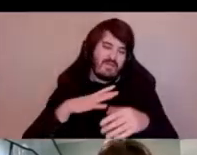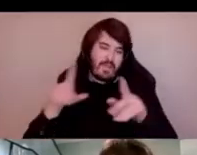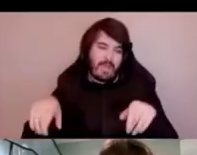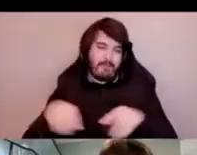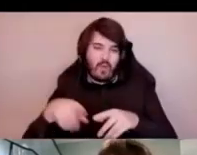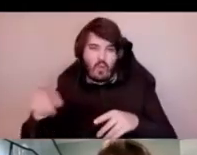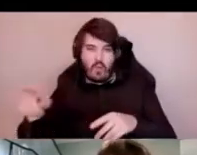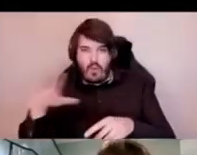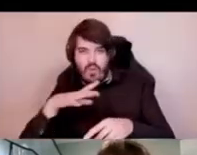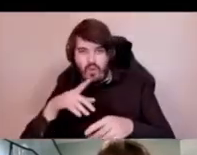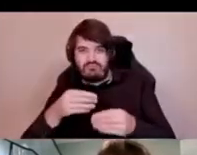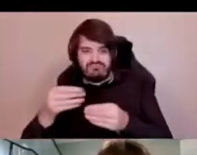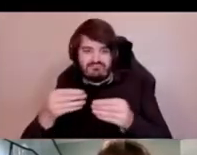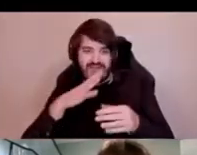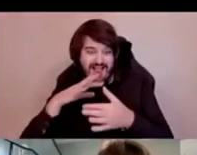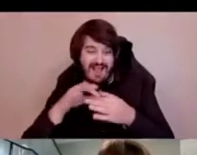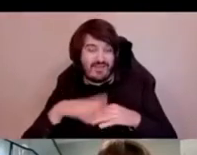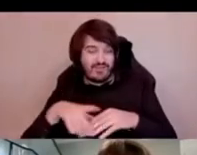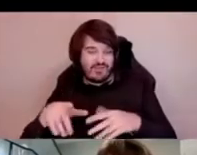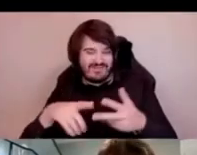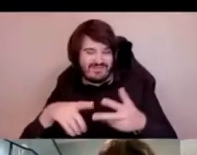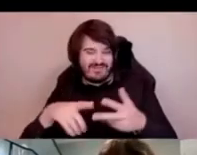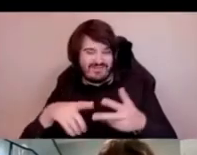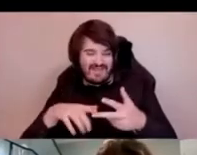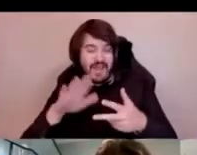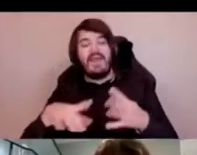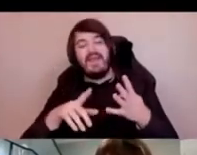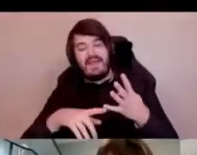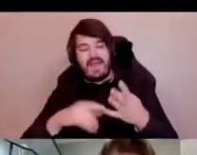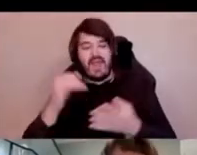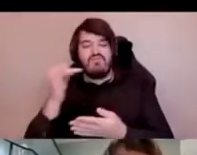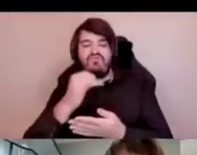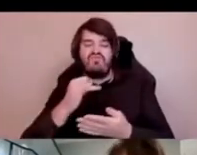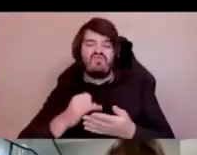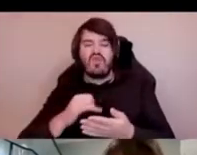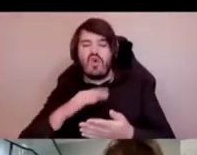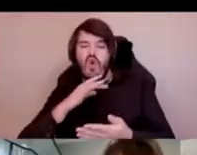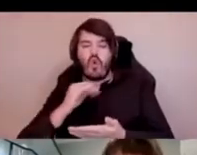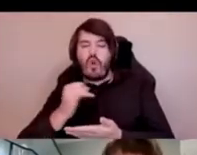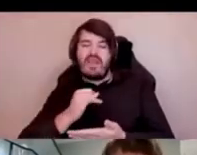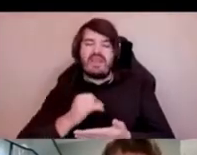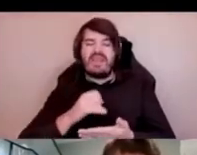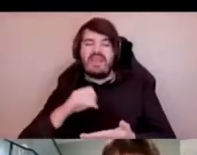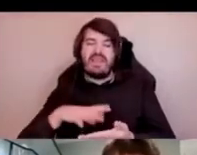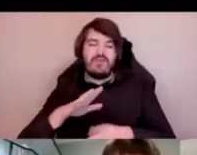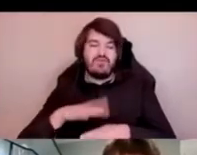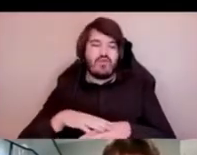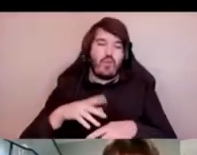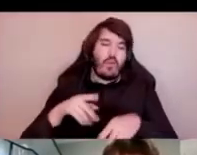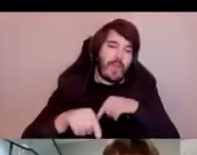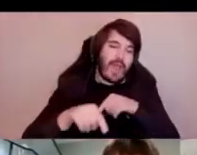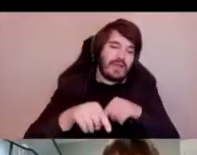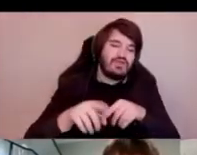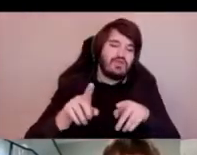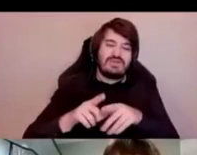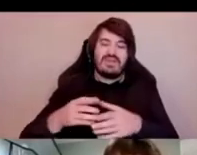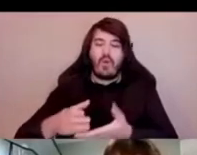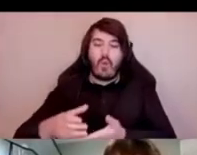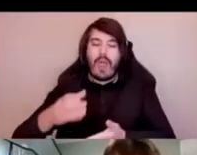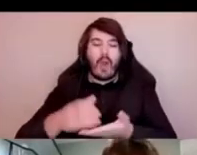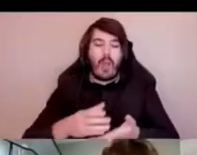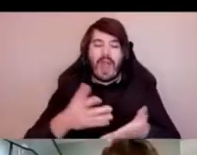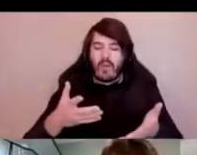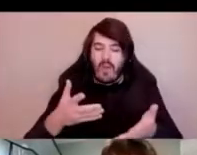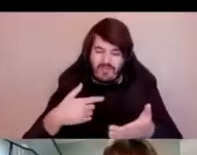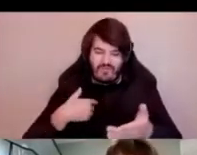parties-là. Et ensuite, on va parler de croquis du potager et des contenants. Puis, on va vous montrer à l'ado,